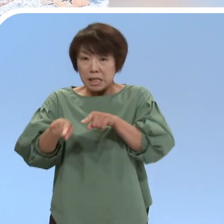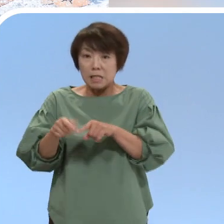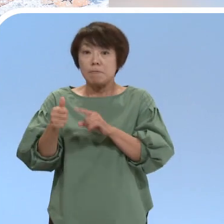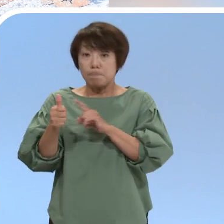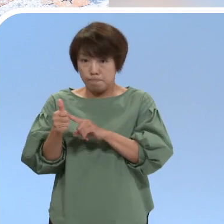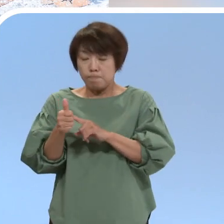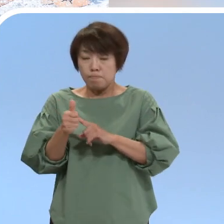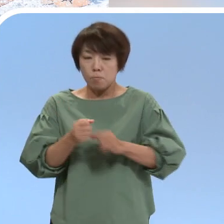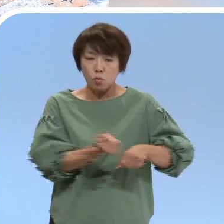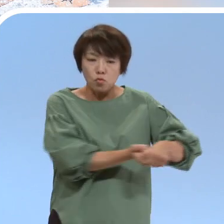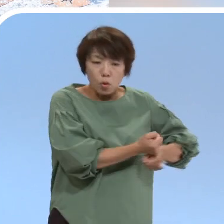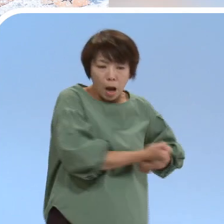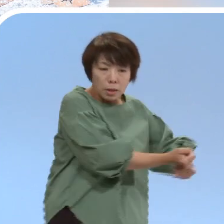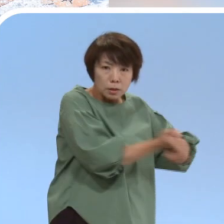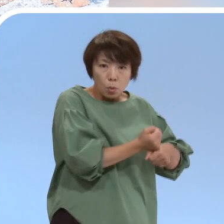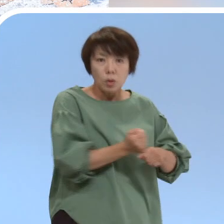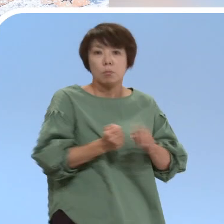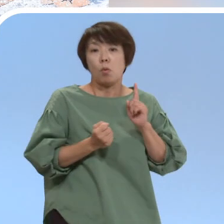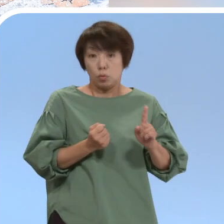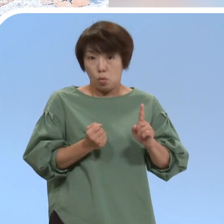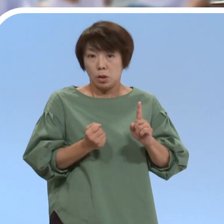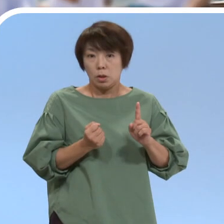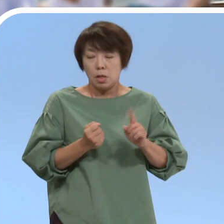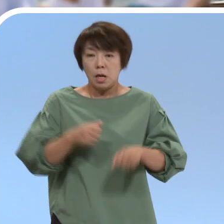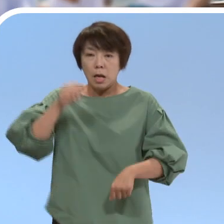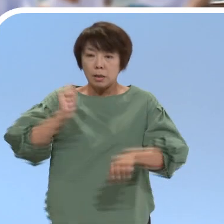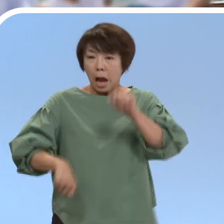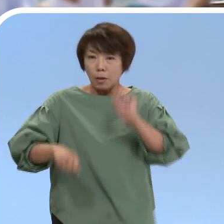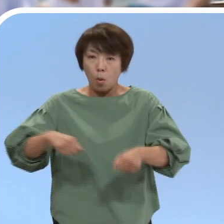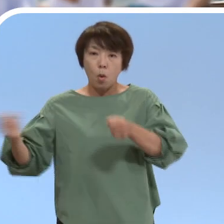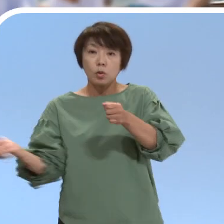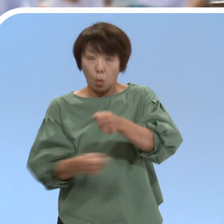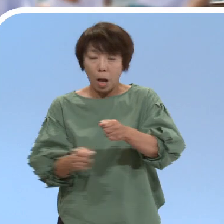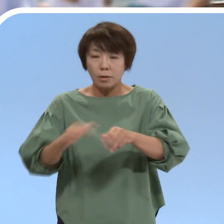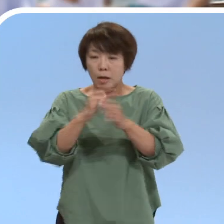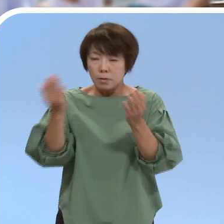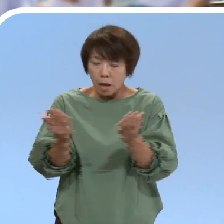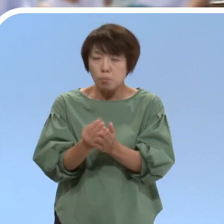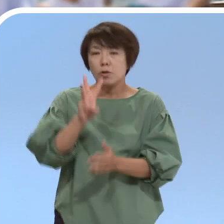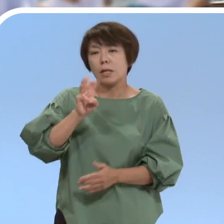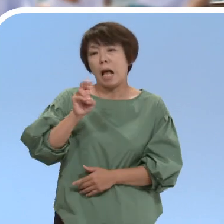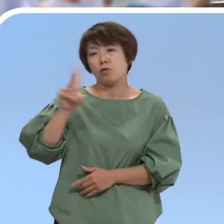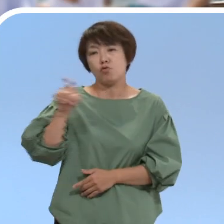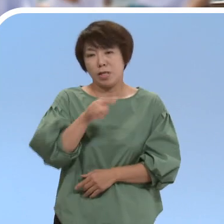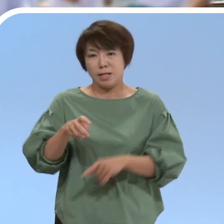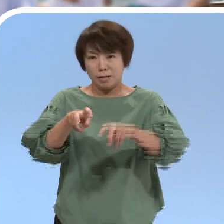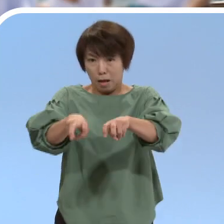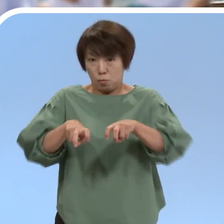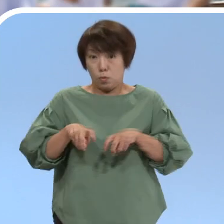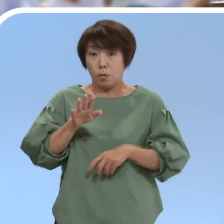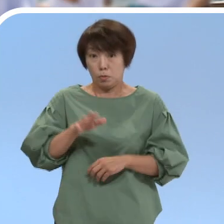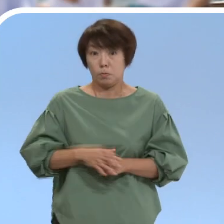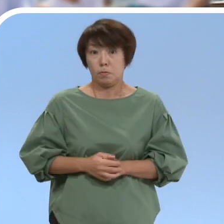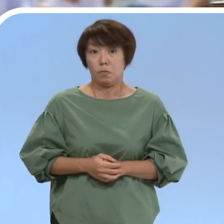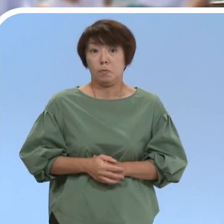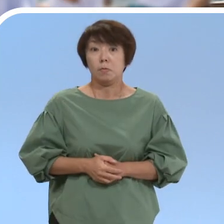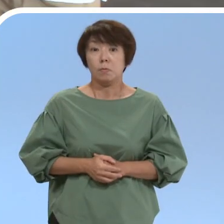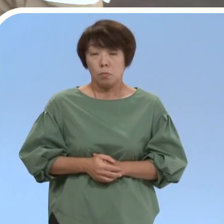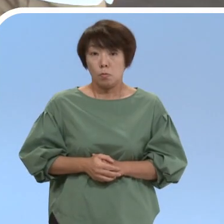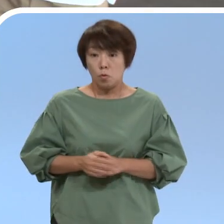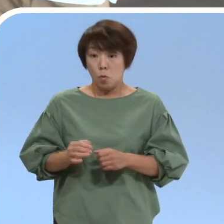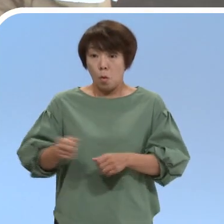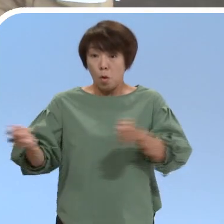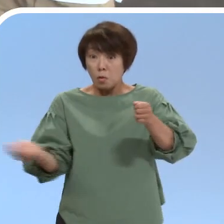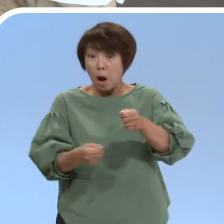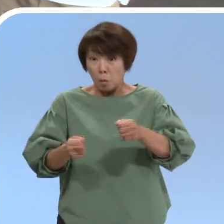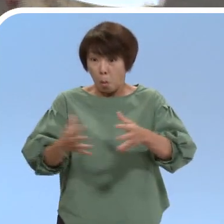指示を出す船長、操縦する舵取り、そして太鼓とドラの合わせて32人が乗ります。 こ